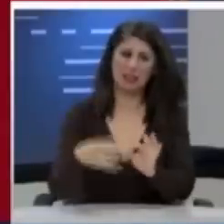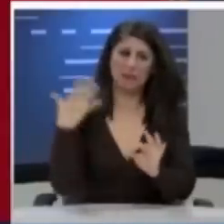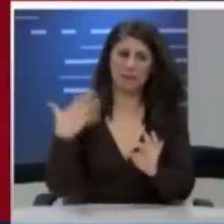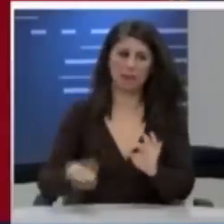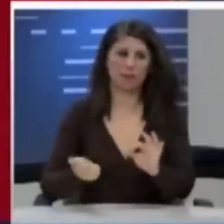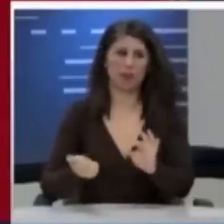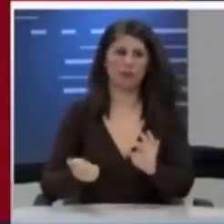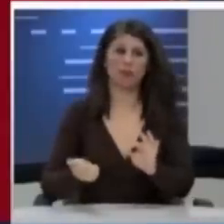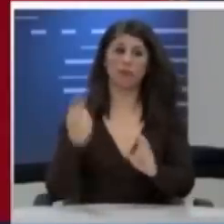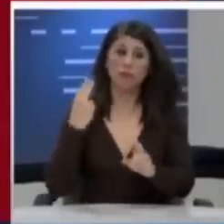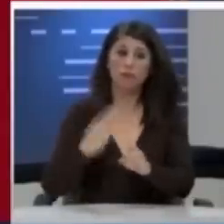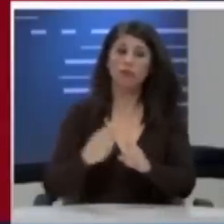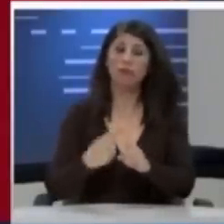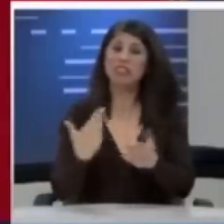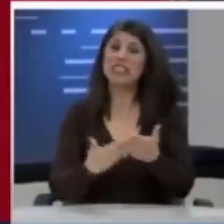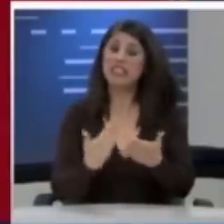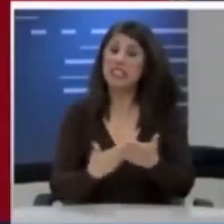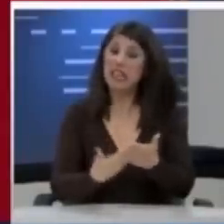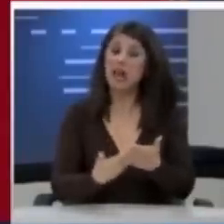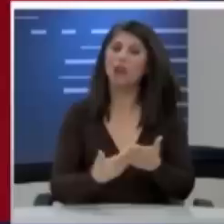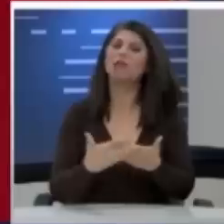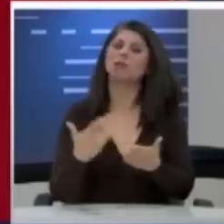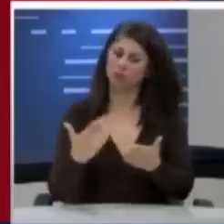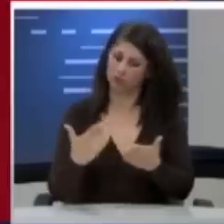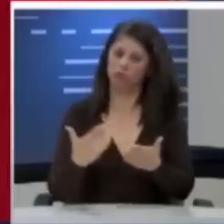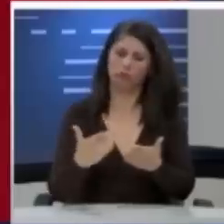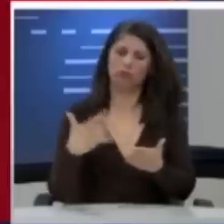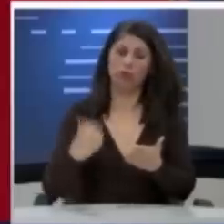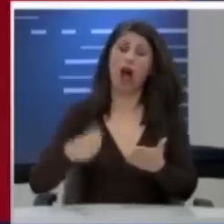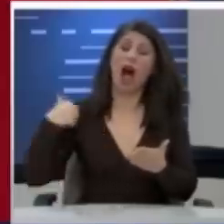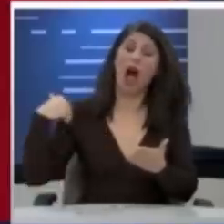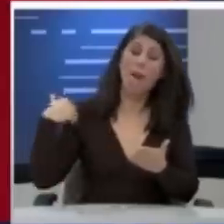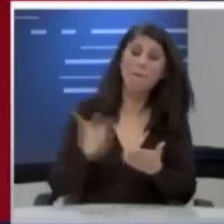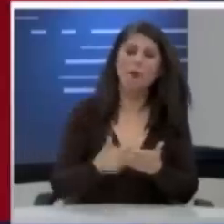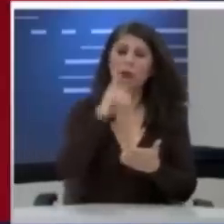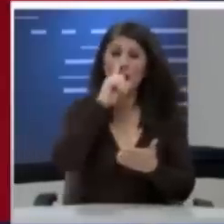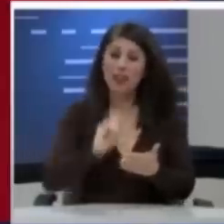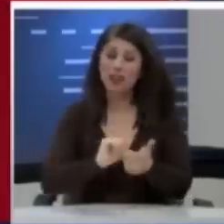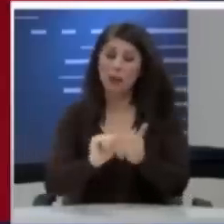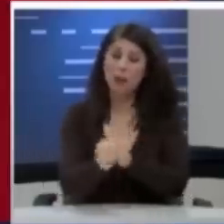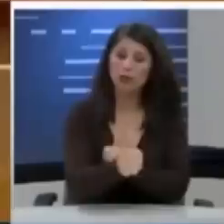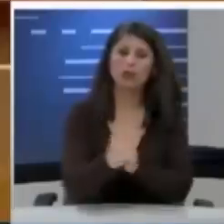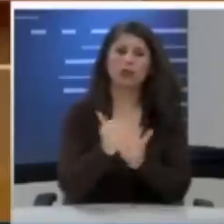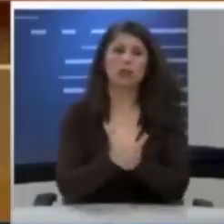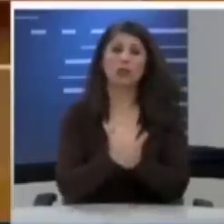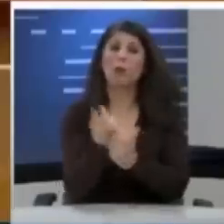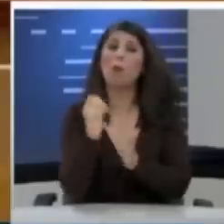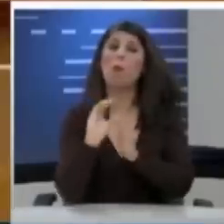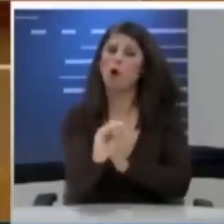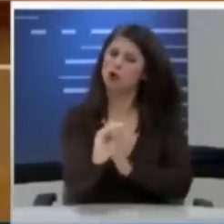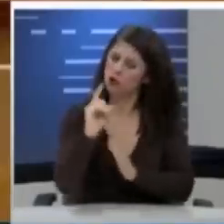υπήρχαν ατράνταχτα στοιχεία που τεκμηρίωναν και τις αναγκαίες επανορθώσεις και το ύψος